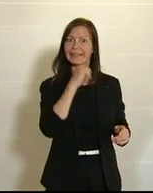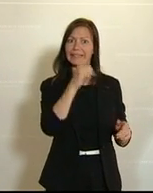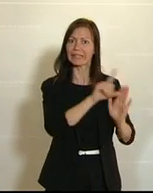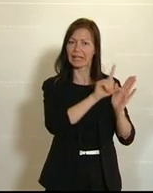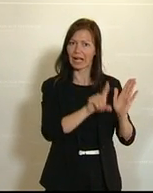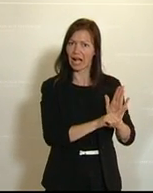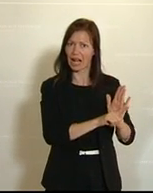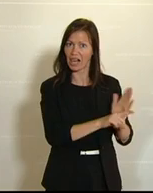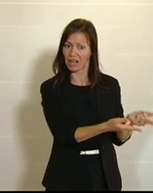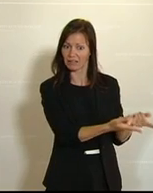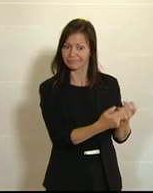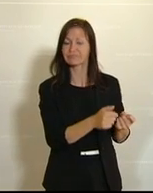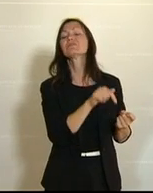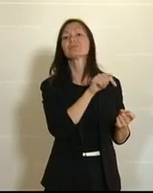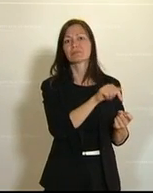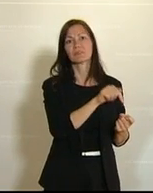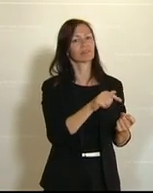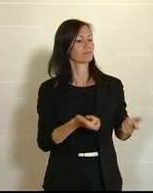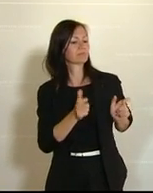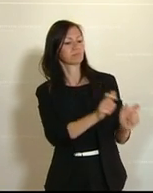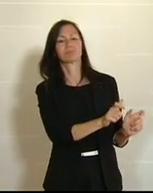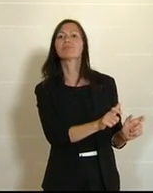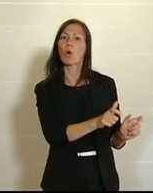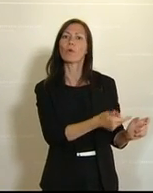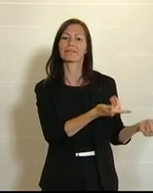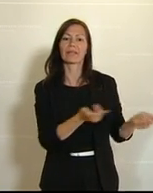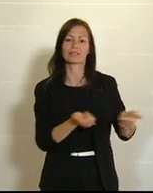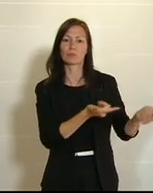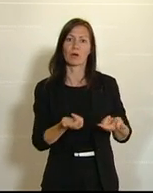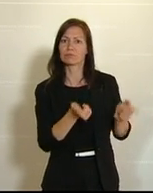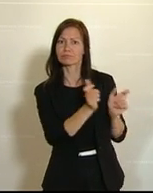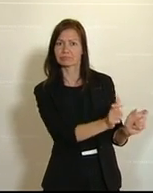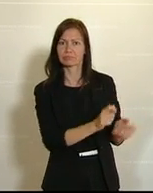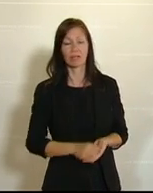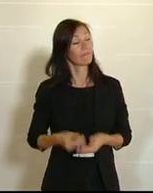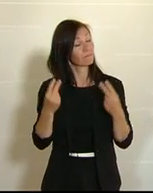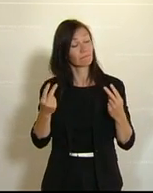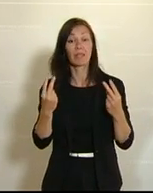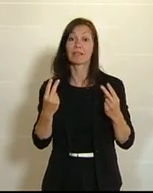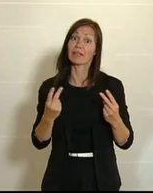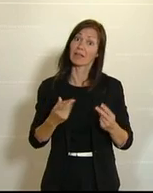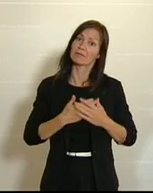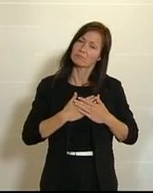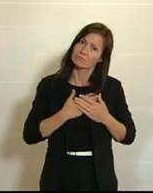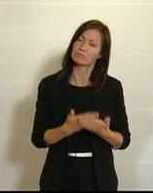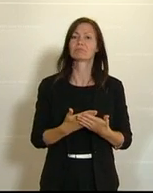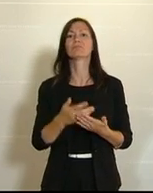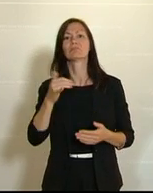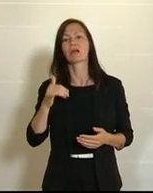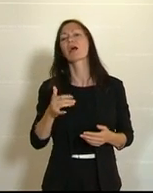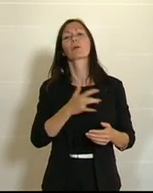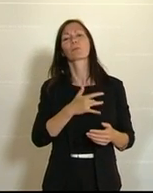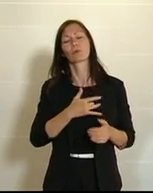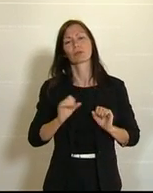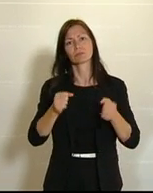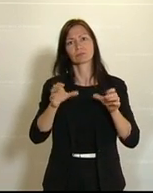unterbinden. Es handelt sich dabei um ein wichtiges globales Anliegen. Die Bürgerinitiative wurde zur weiteren Behandlung